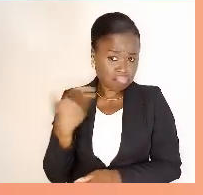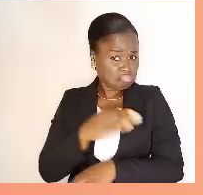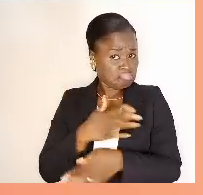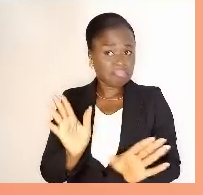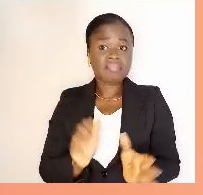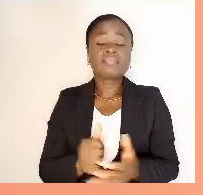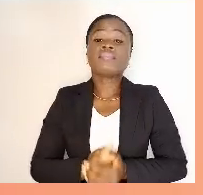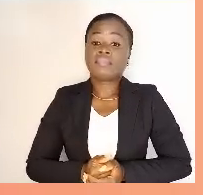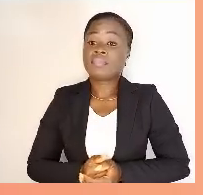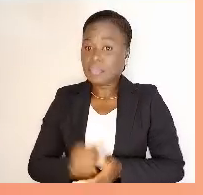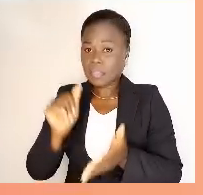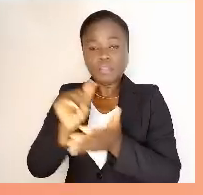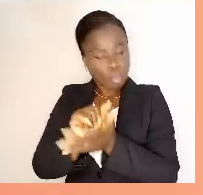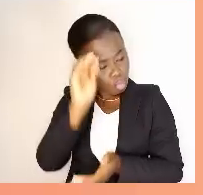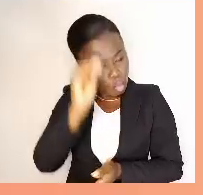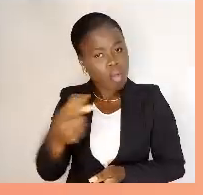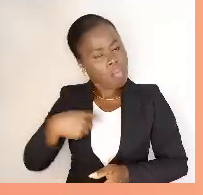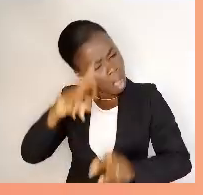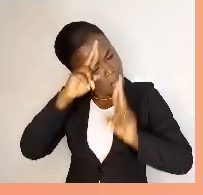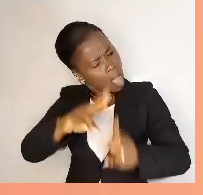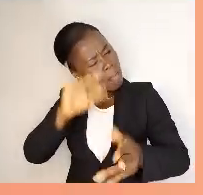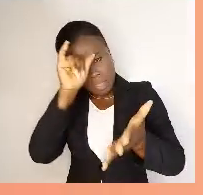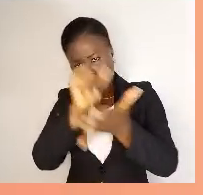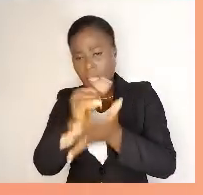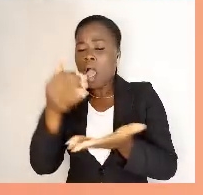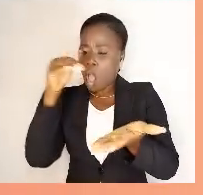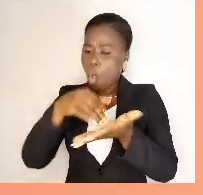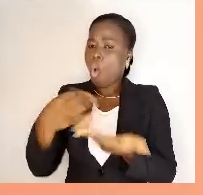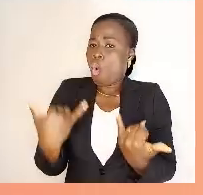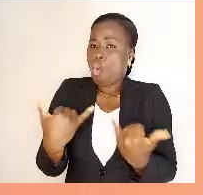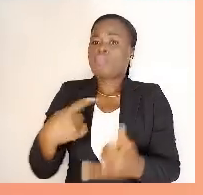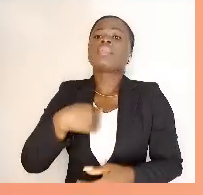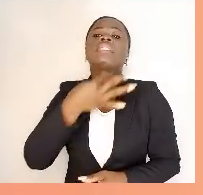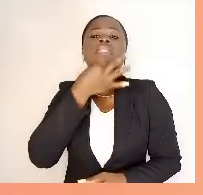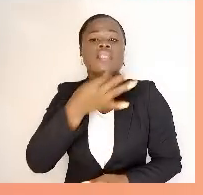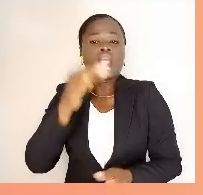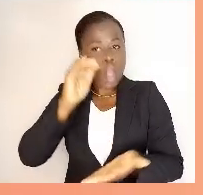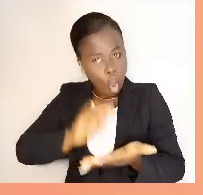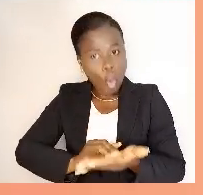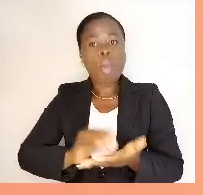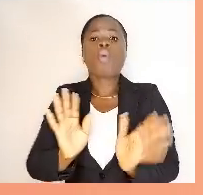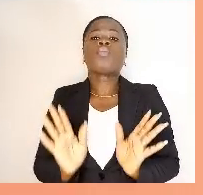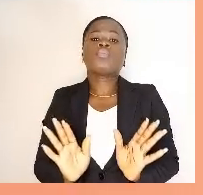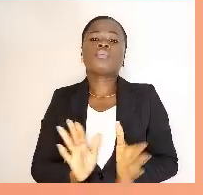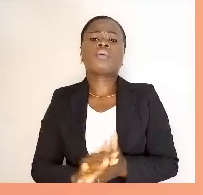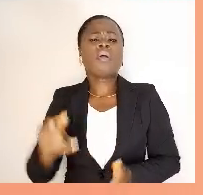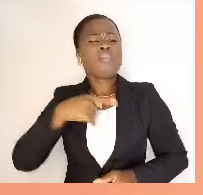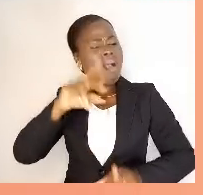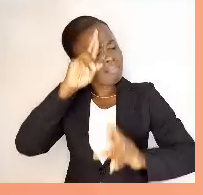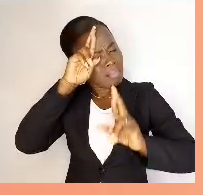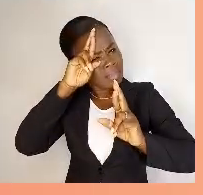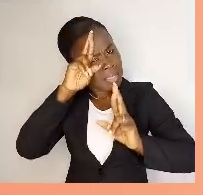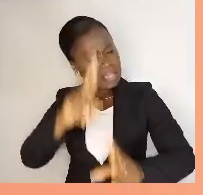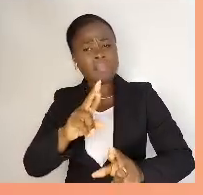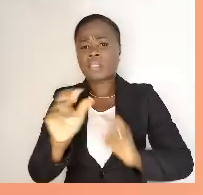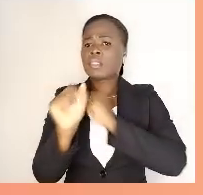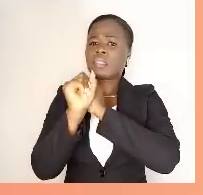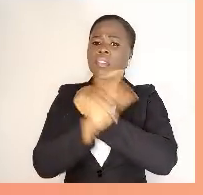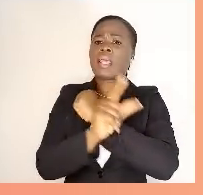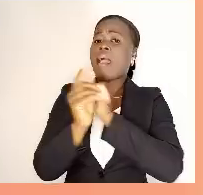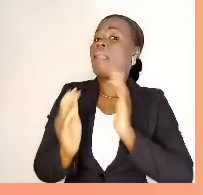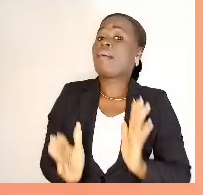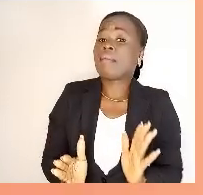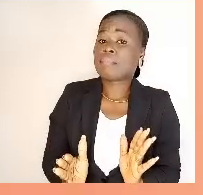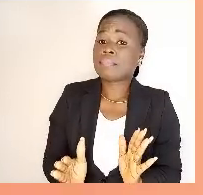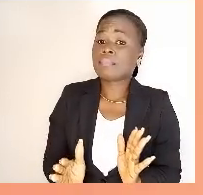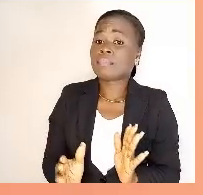C'est cela que j'avais dit et c'est cela que je réaffirme ce soir. J'ai un profond respect